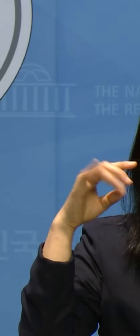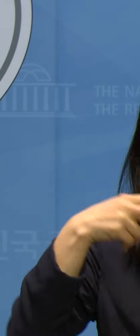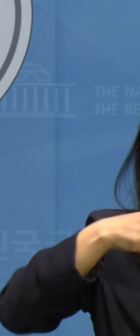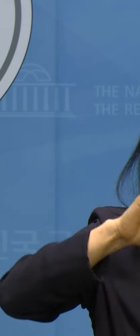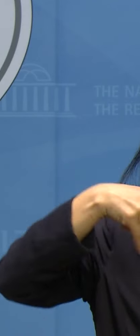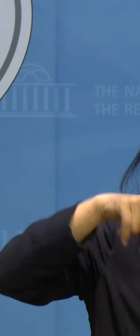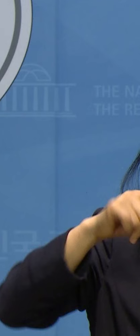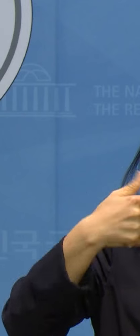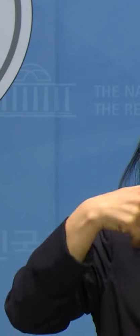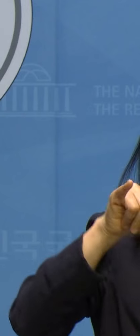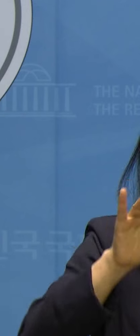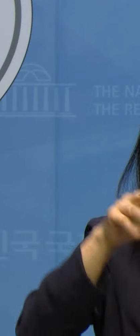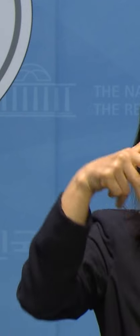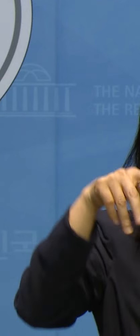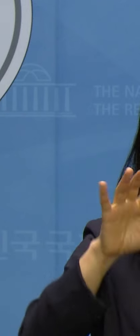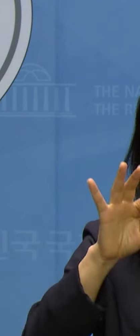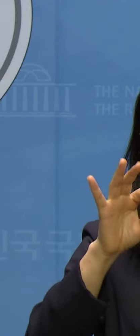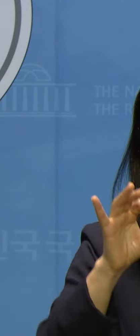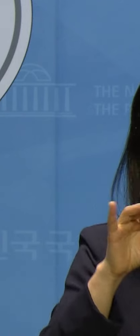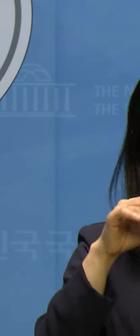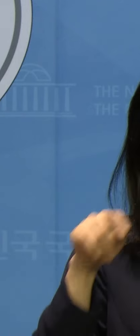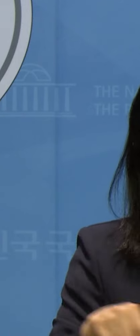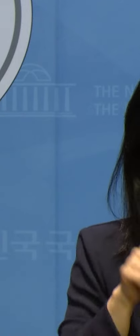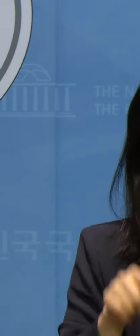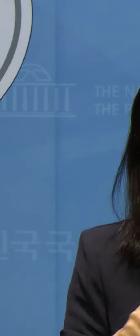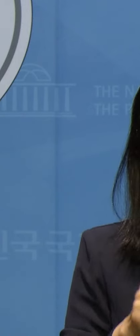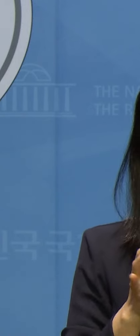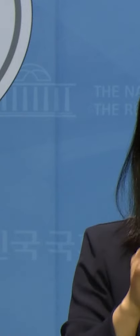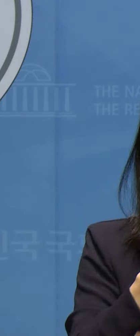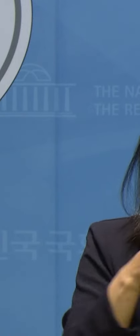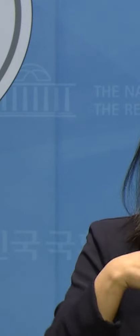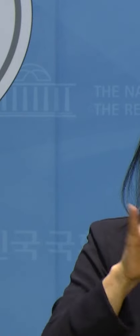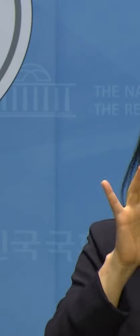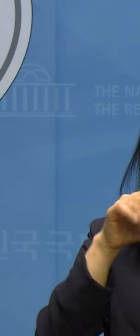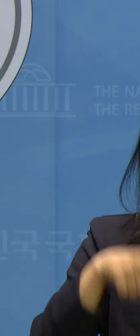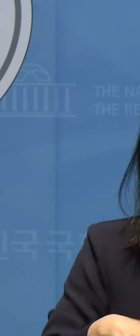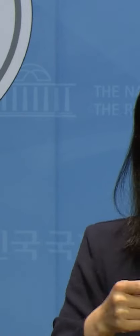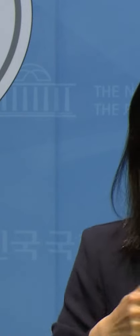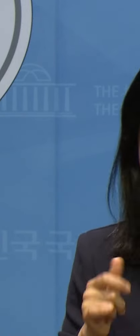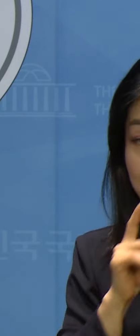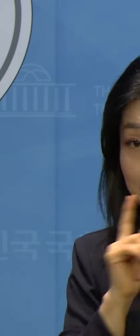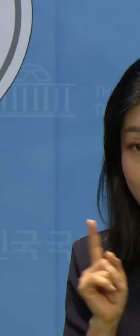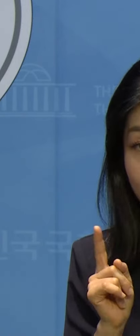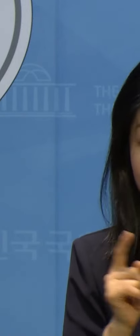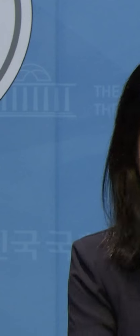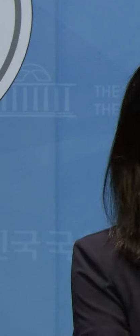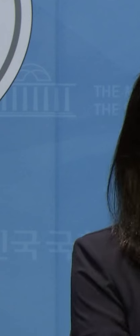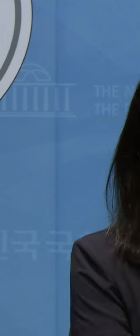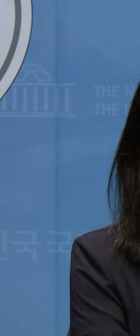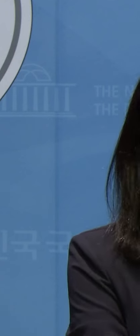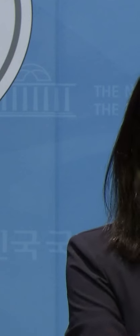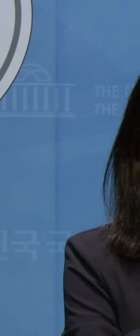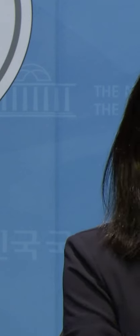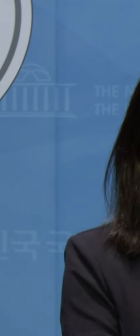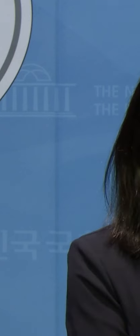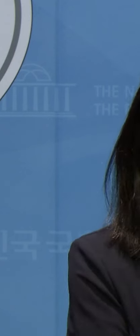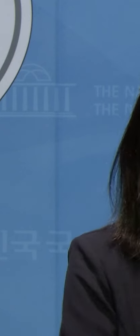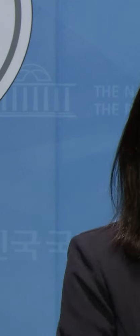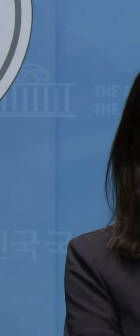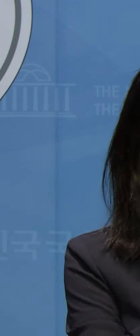중에서도 이재욱 기자가 말했습니다 국회 과방이 소속 실과도 관계를